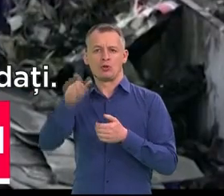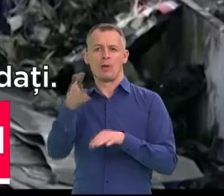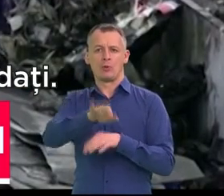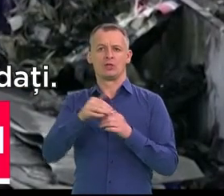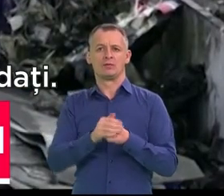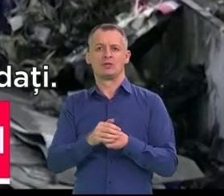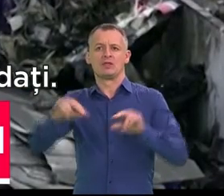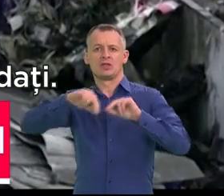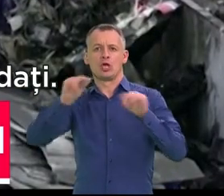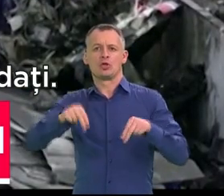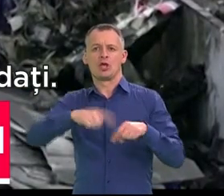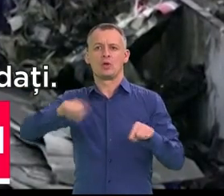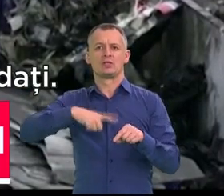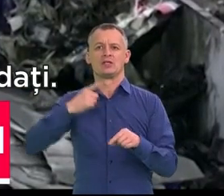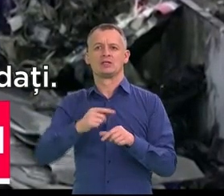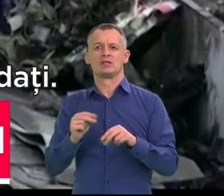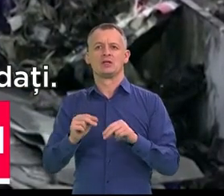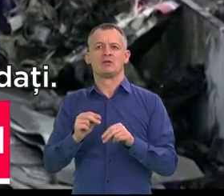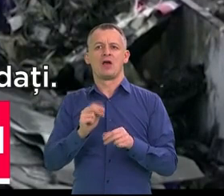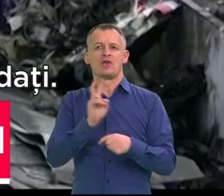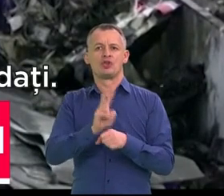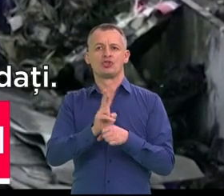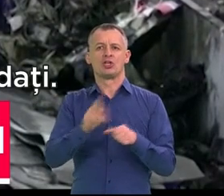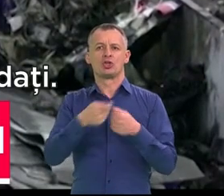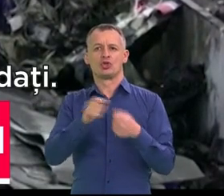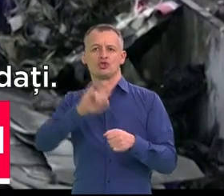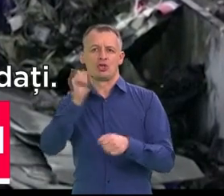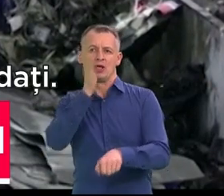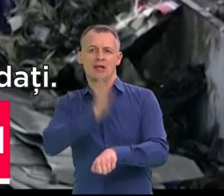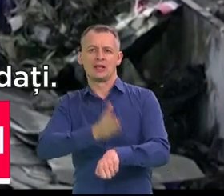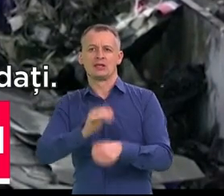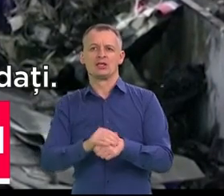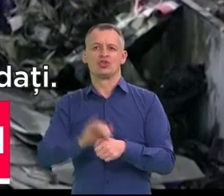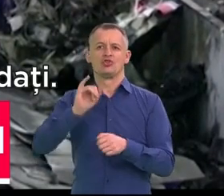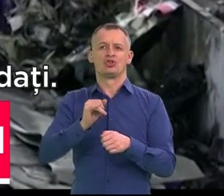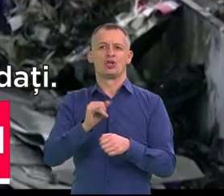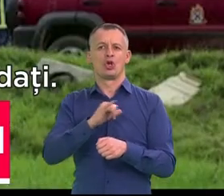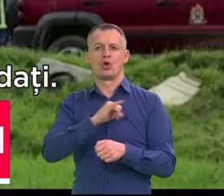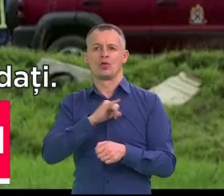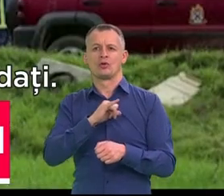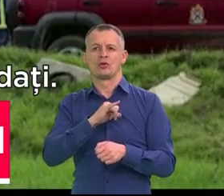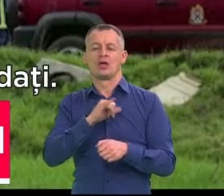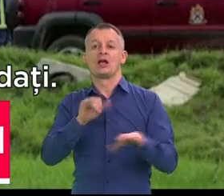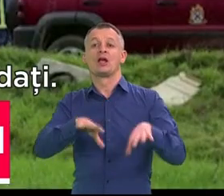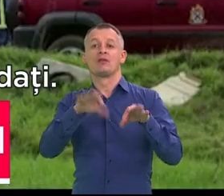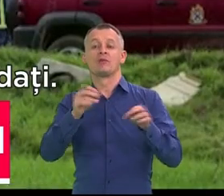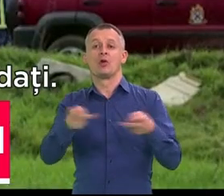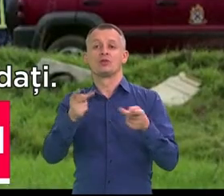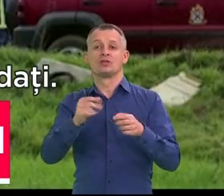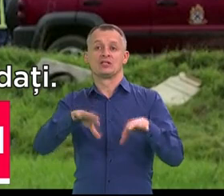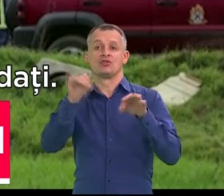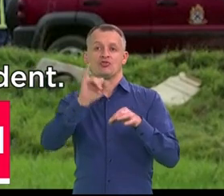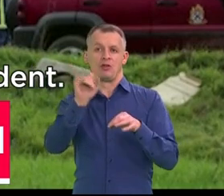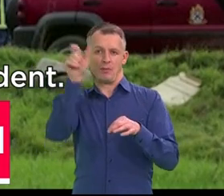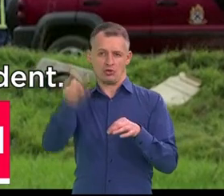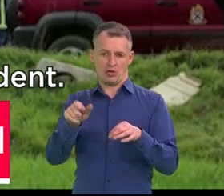τους τραυματίες και από εκεί και πέρα να τακτοποιήσουμε τις ορούς. Από εκεί και πέρα ένα πράγμα μπορούμε